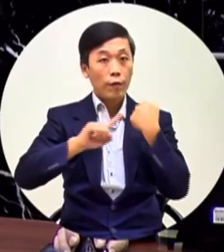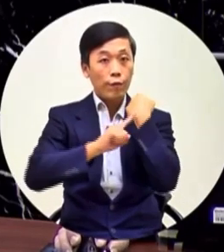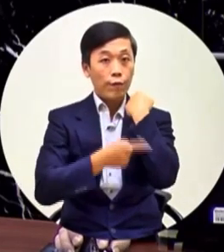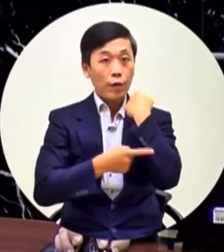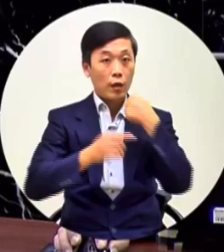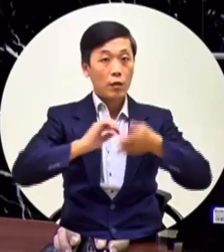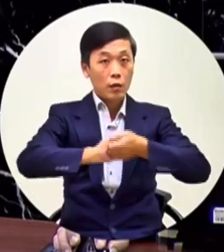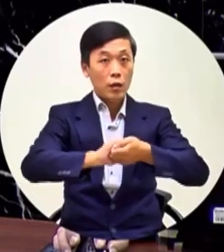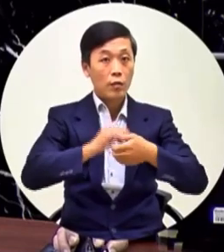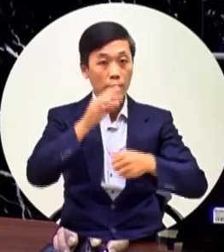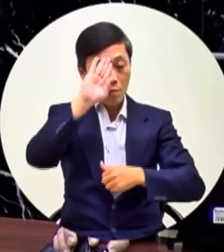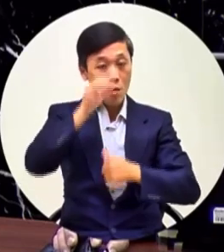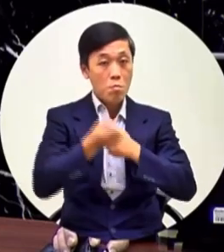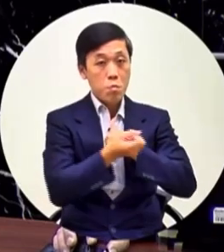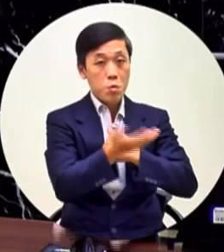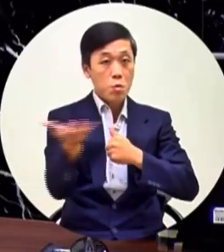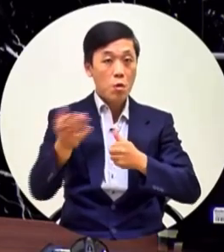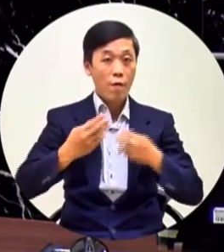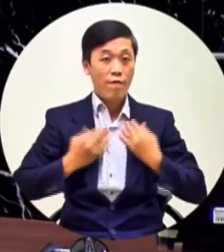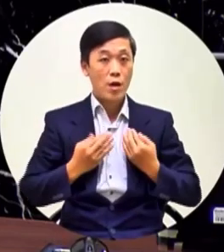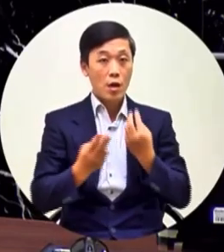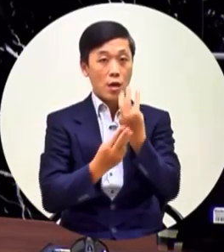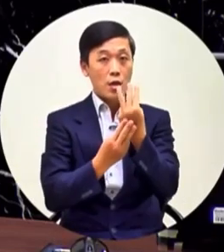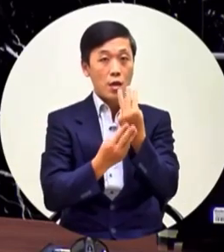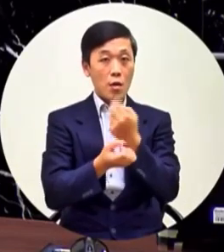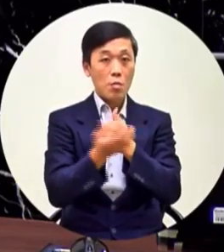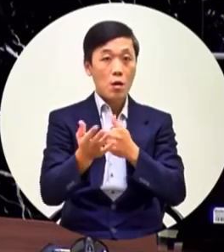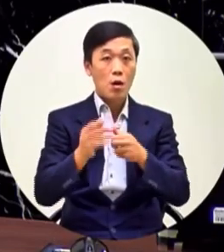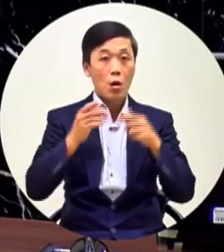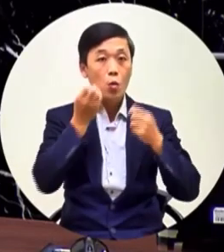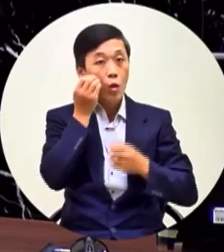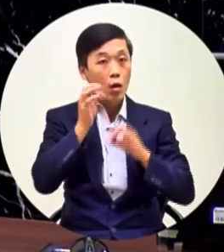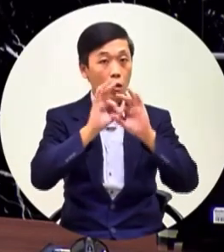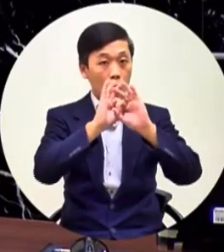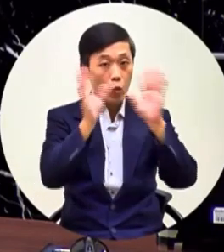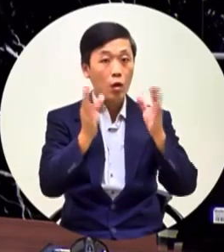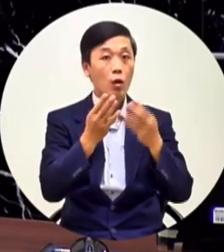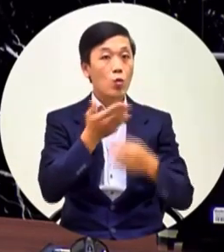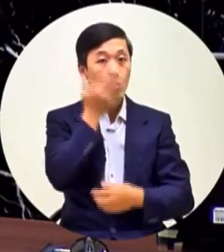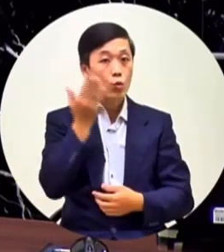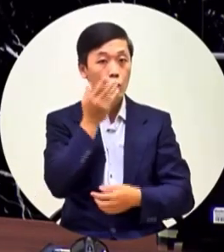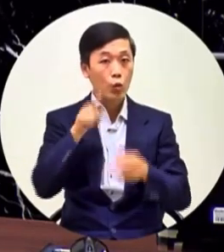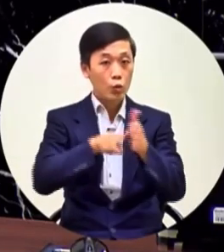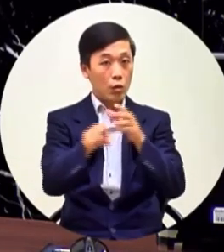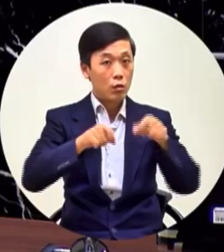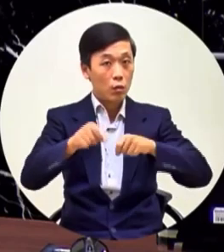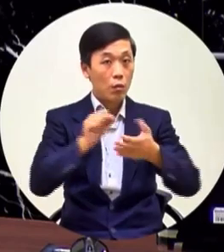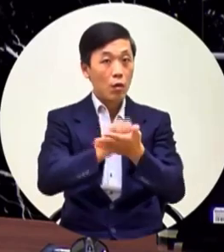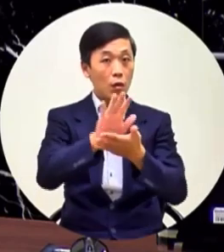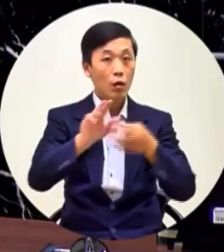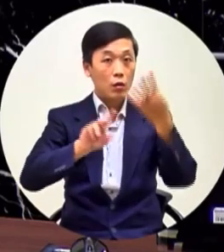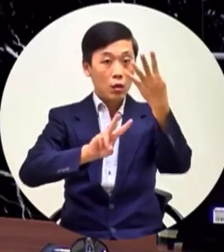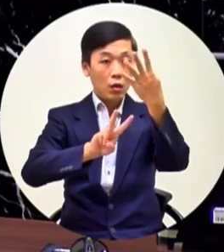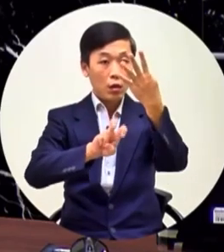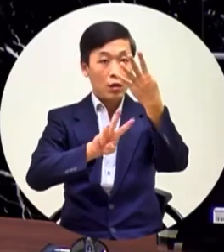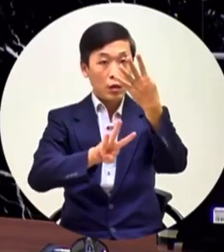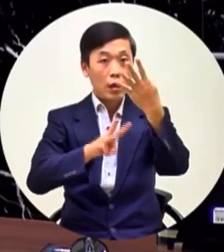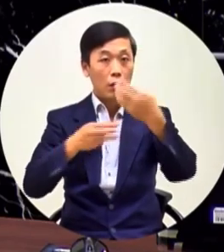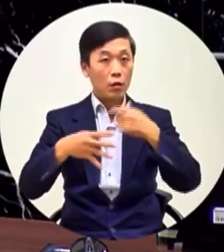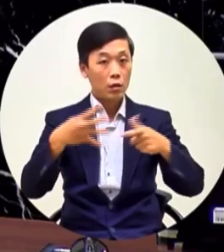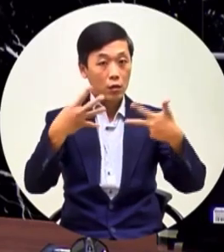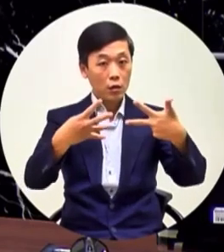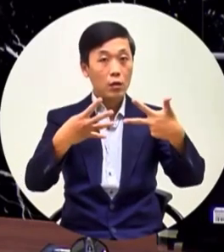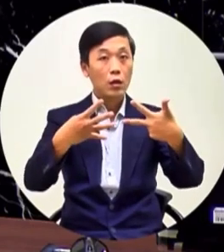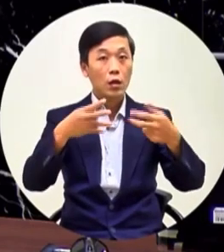困振兴暨提升观光旅游相关政策专案报告，4月23日星期四、